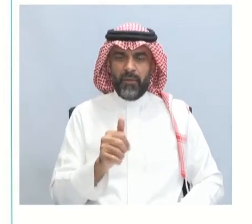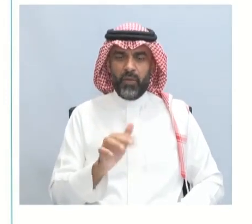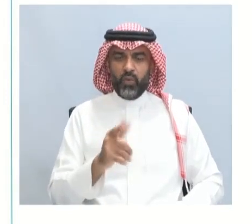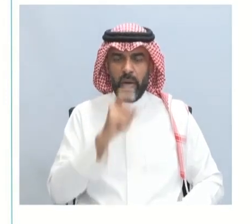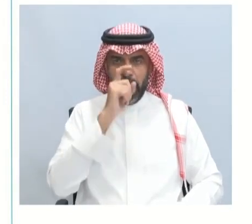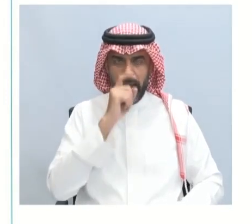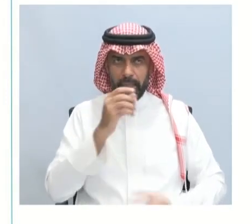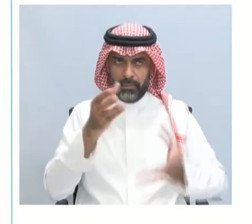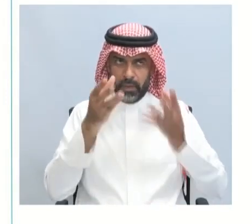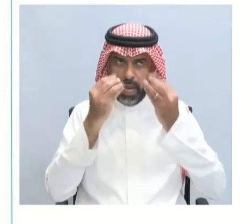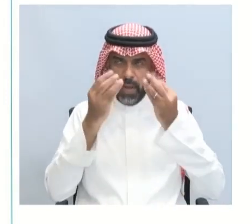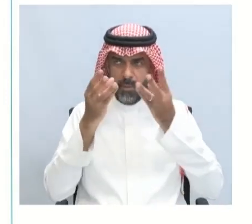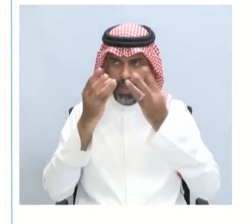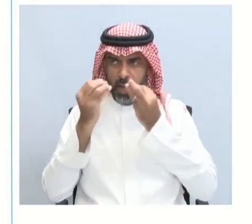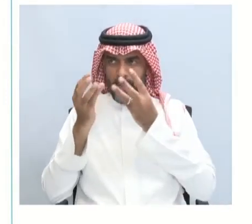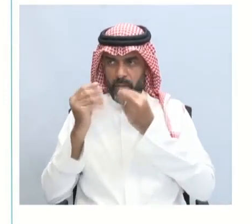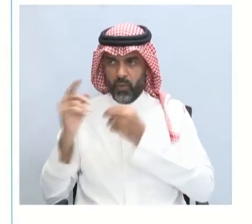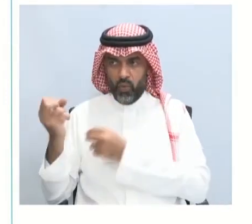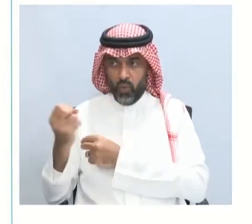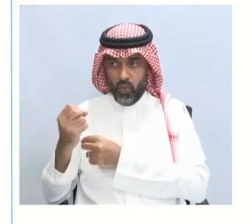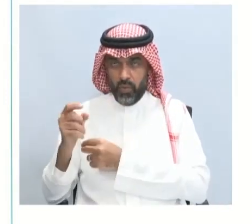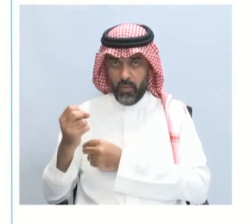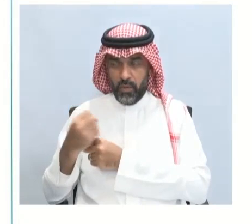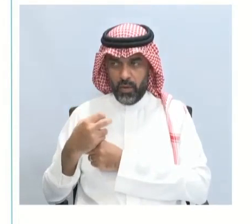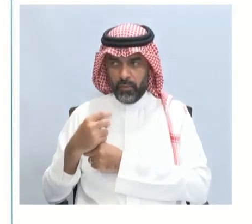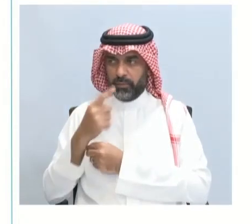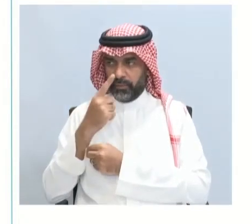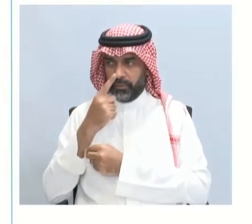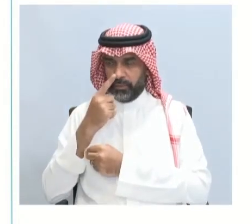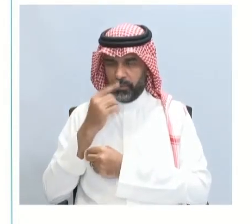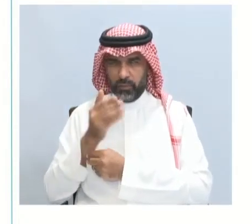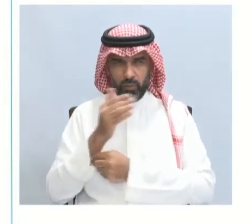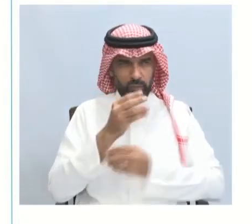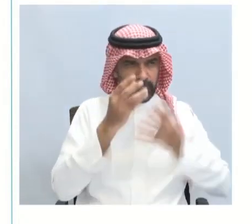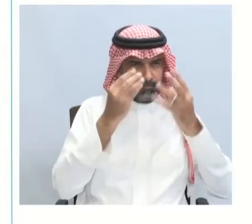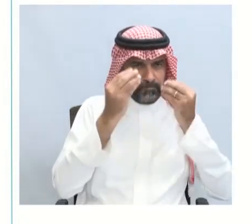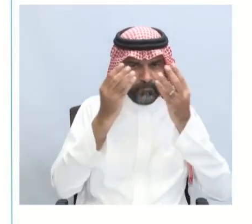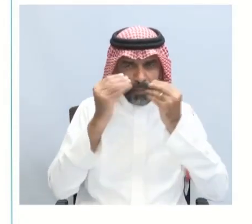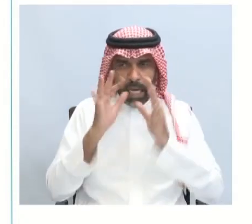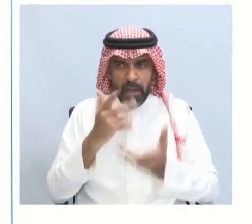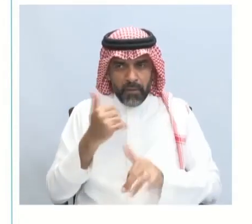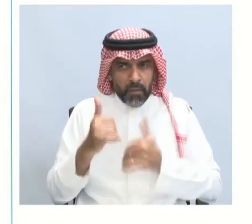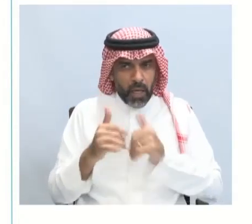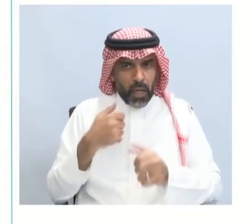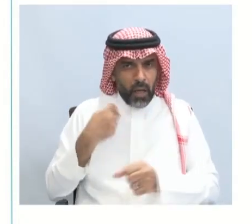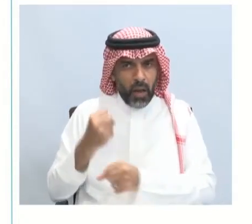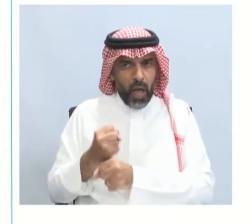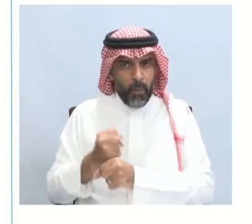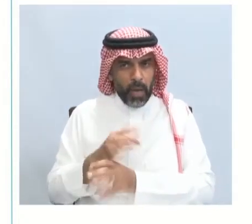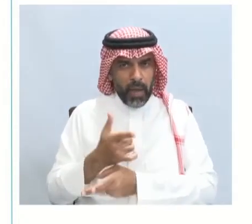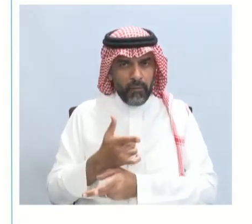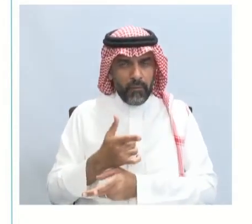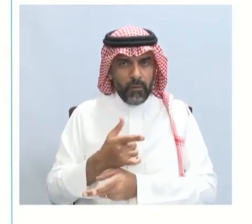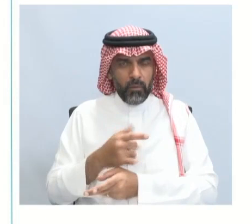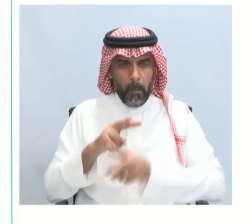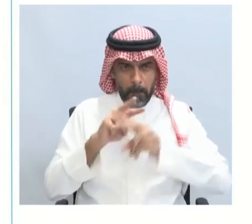التعلم نحن ذكرنا لا يمكن للشخص ان يعرف كل شيء ولكن من خلال المعرفه من خلال التعلم الذاتي وذكرنا ان